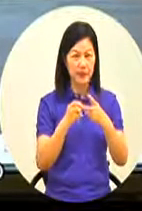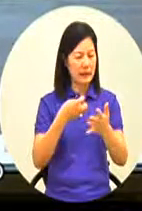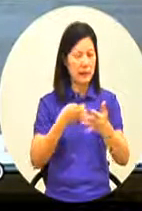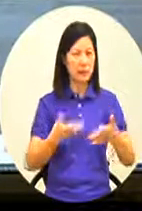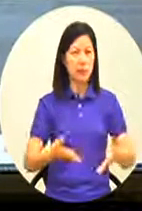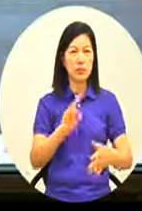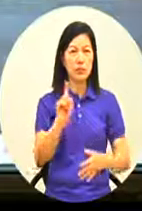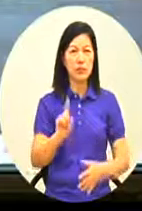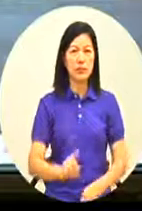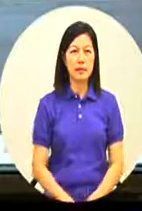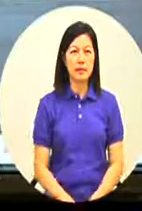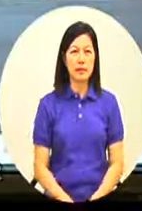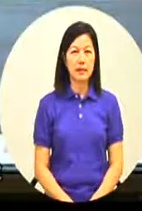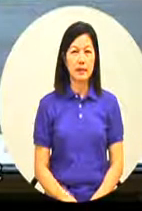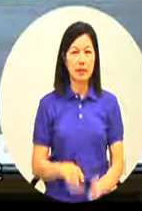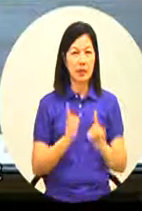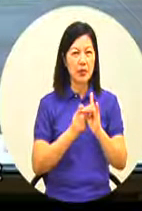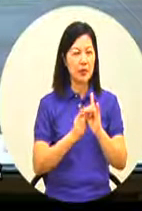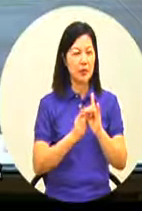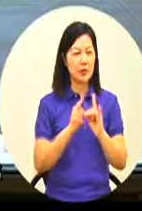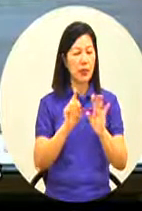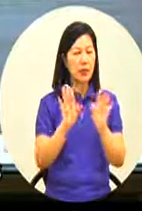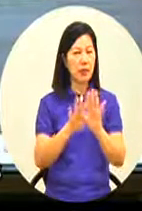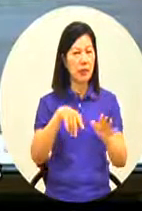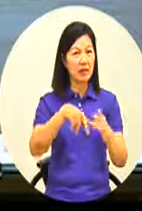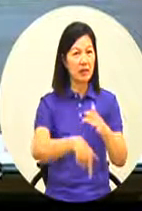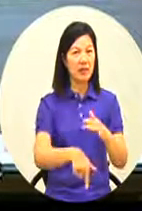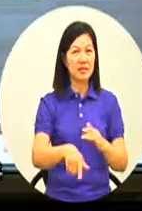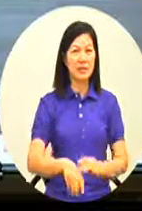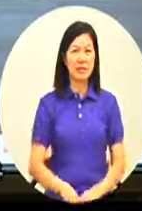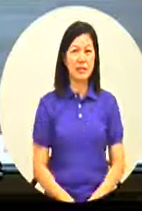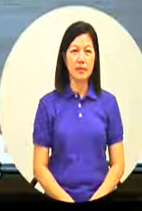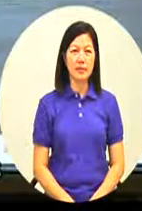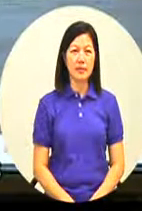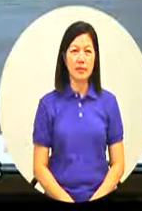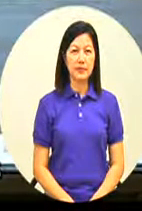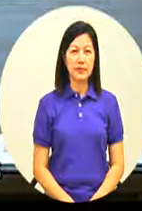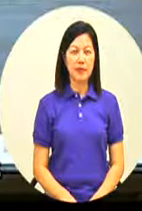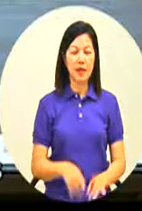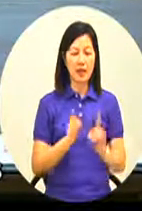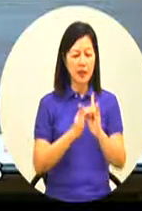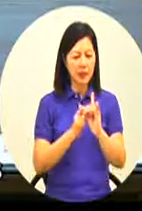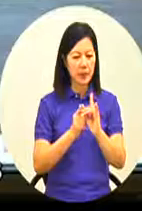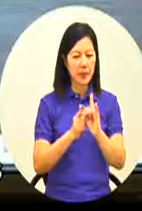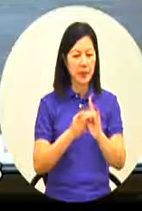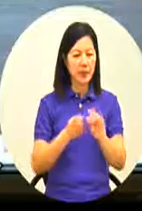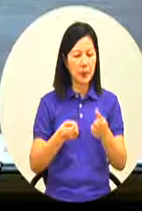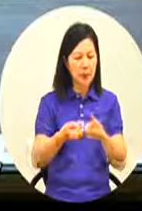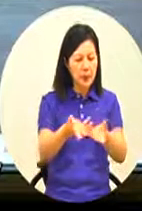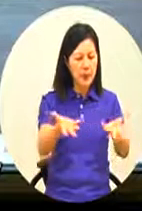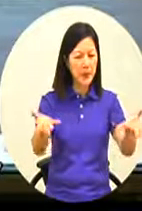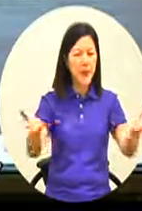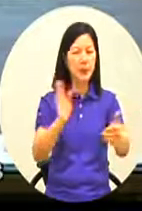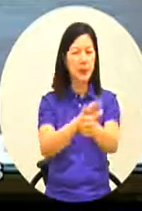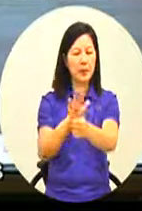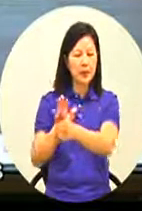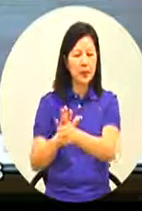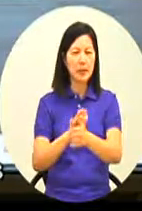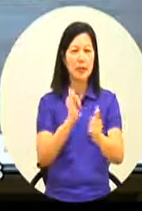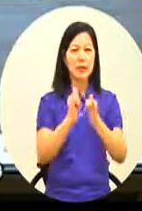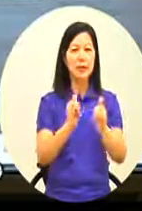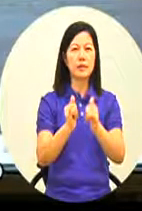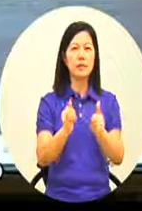哦，佛门之下，这佛门之下是咧普度众生，是普度普救做落的。